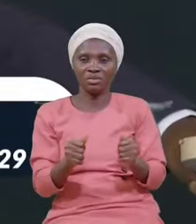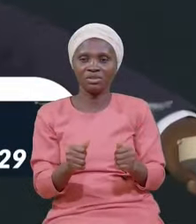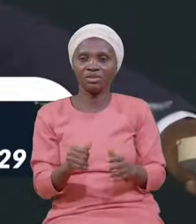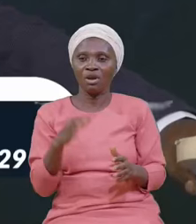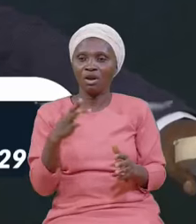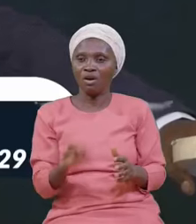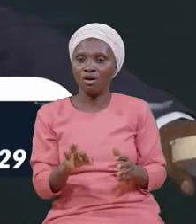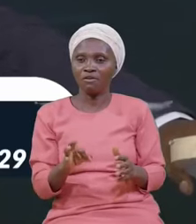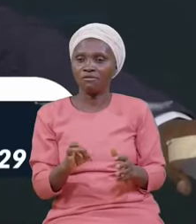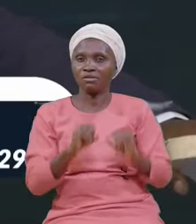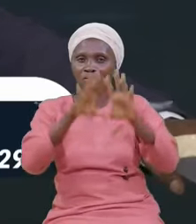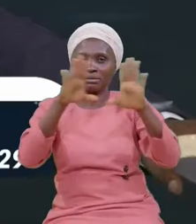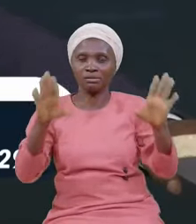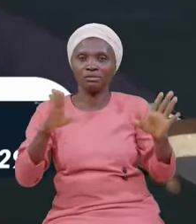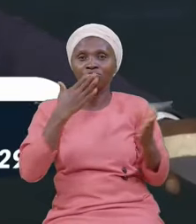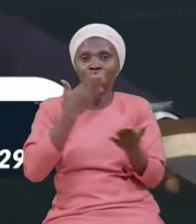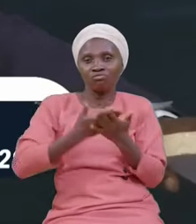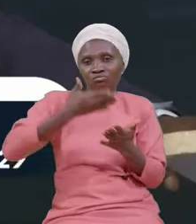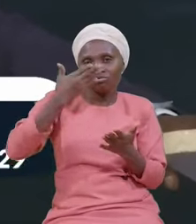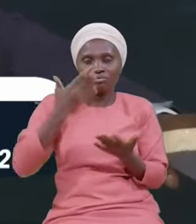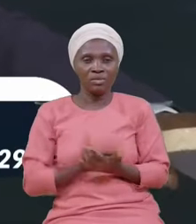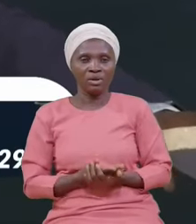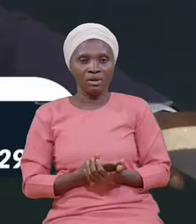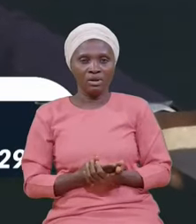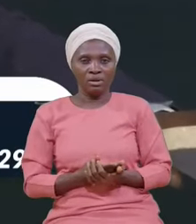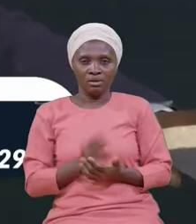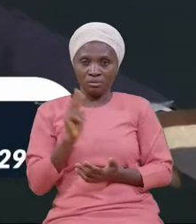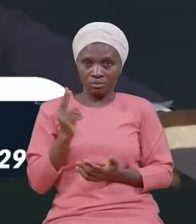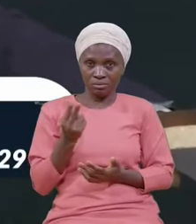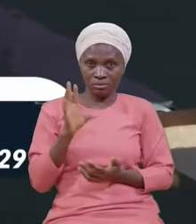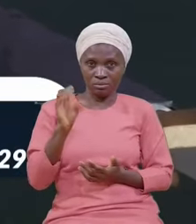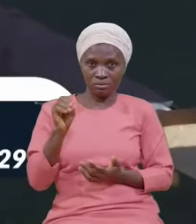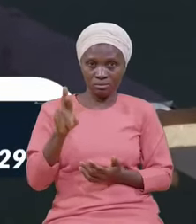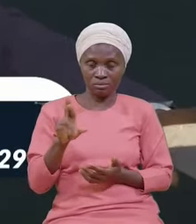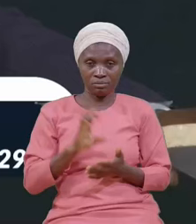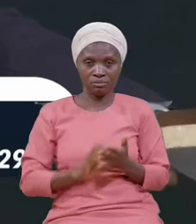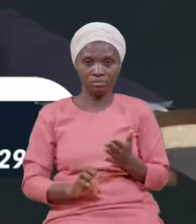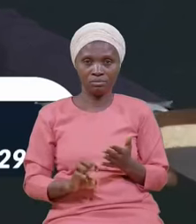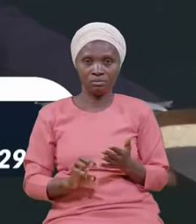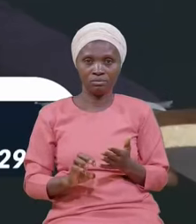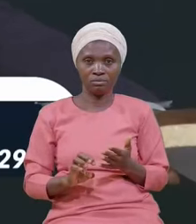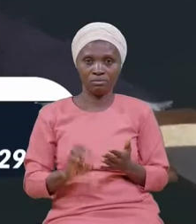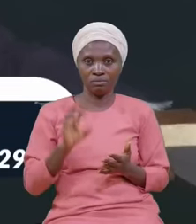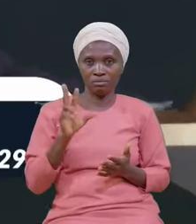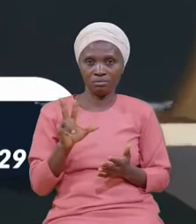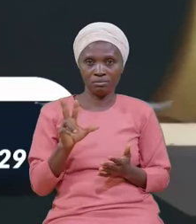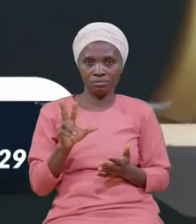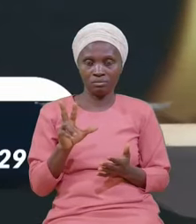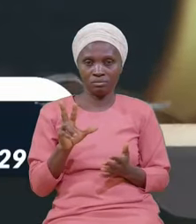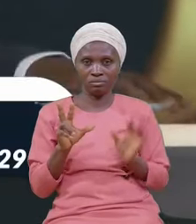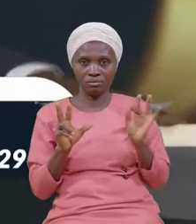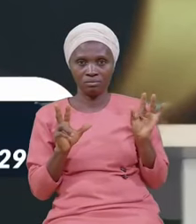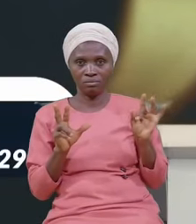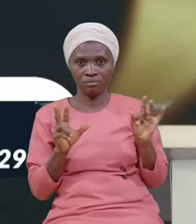2 Corinthiens 3, 18. 2 Corinthiens 3,